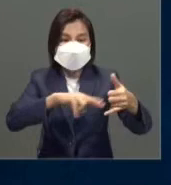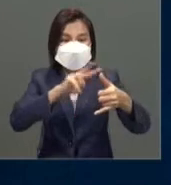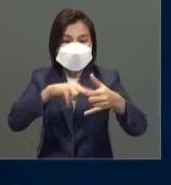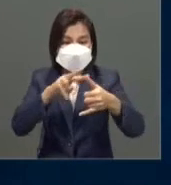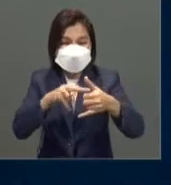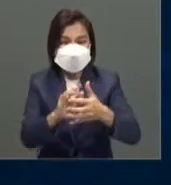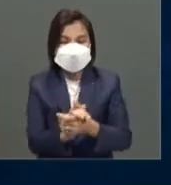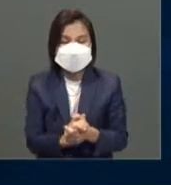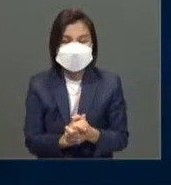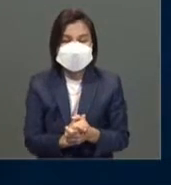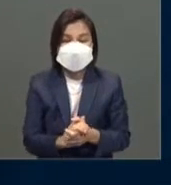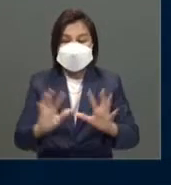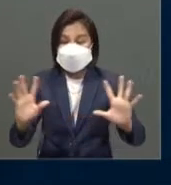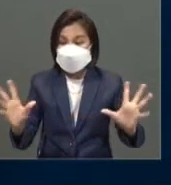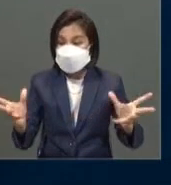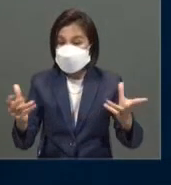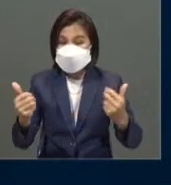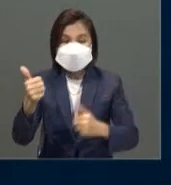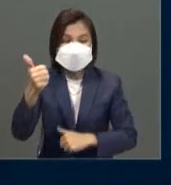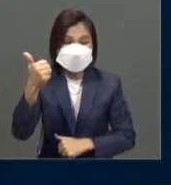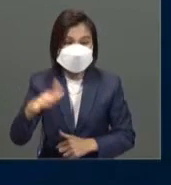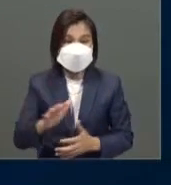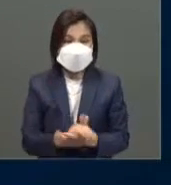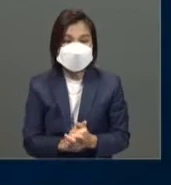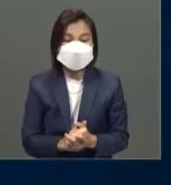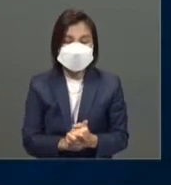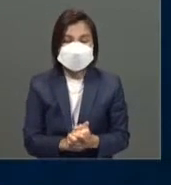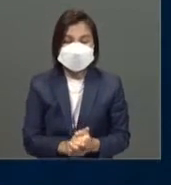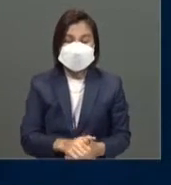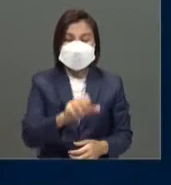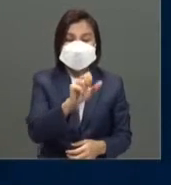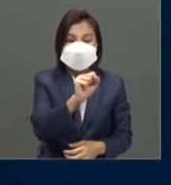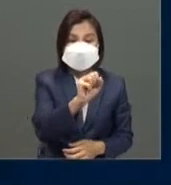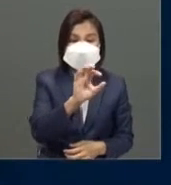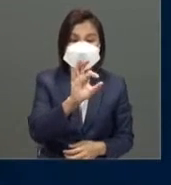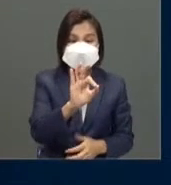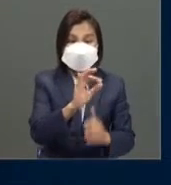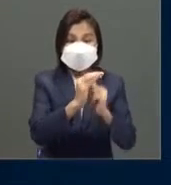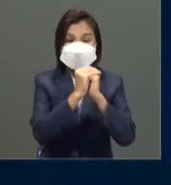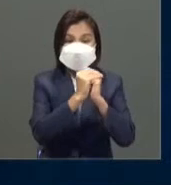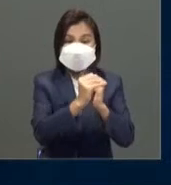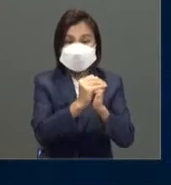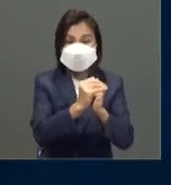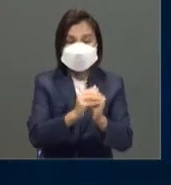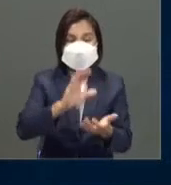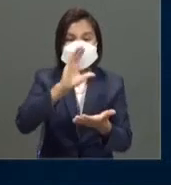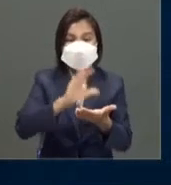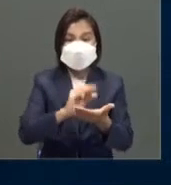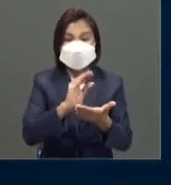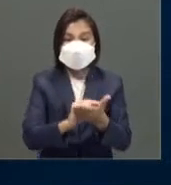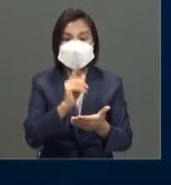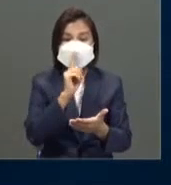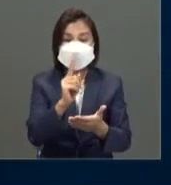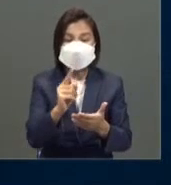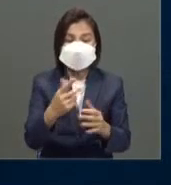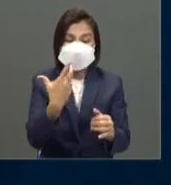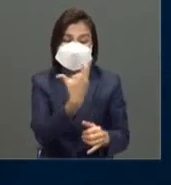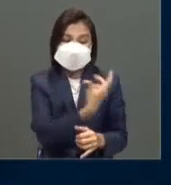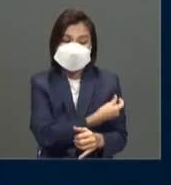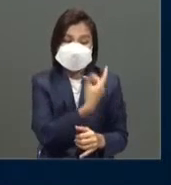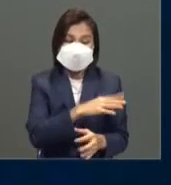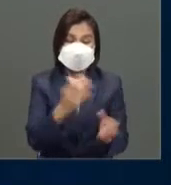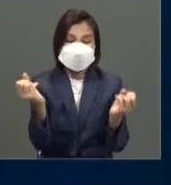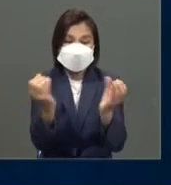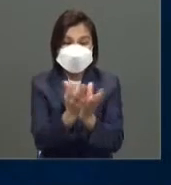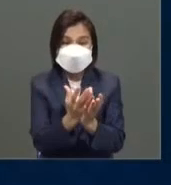างดีนะครับหายได้เป็นปกติครับส่วน Sinopharm ครับการรายงาน เหตุการณ์รุนแรงเนี่ยมีแค่90กร